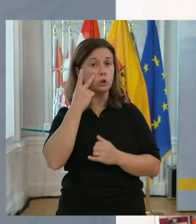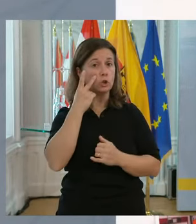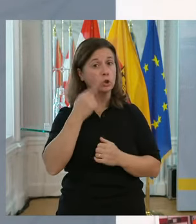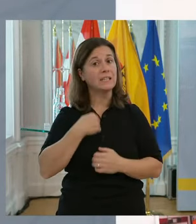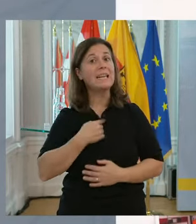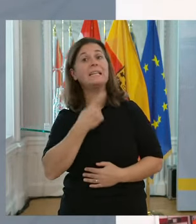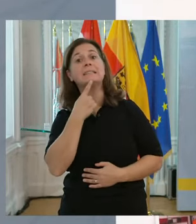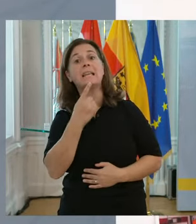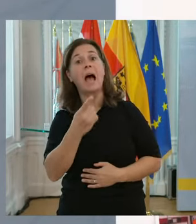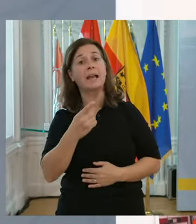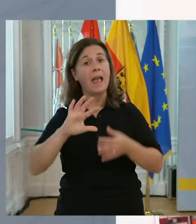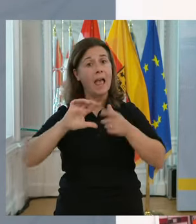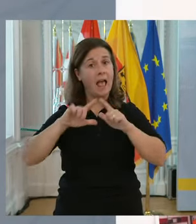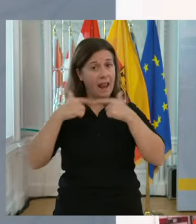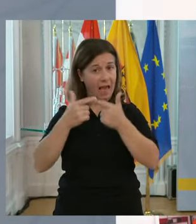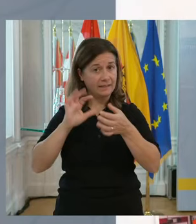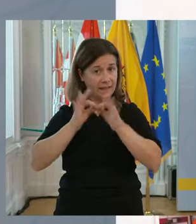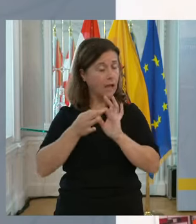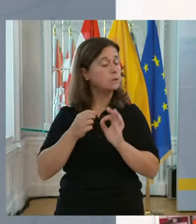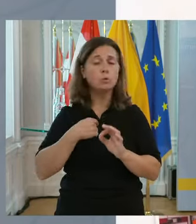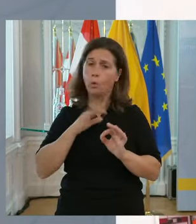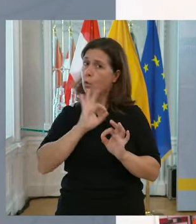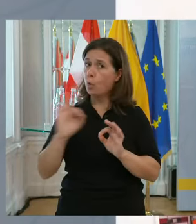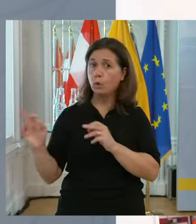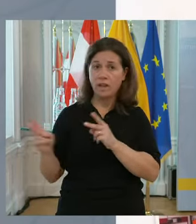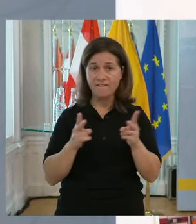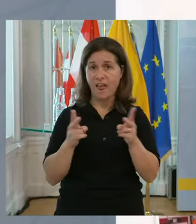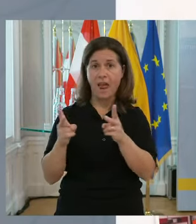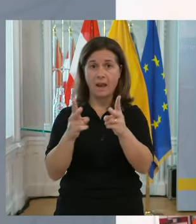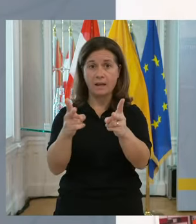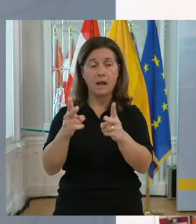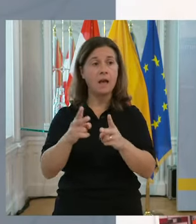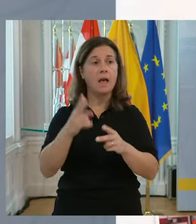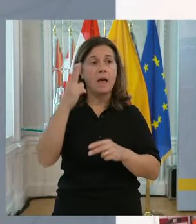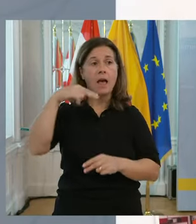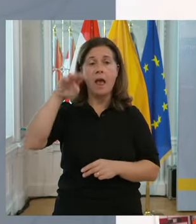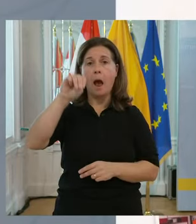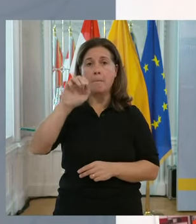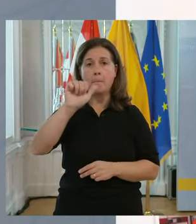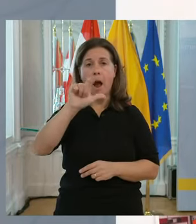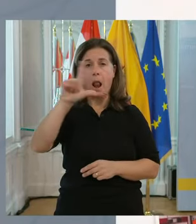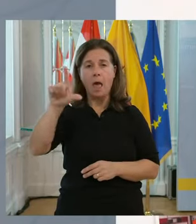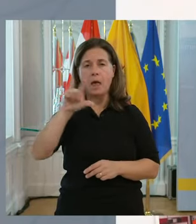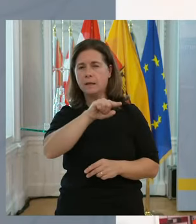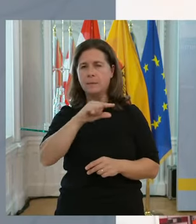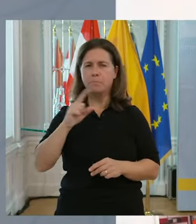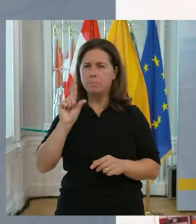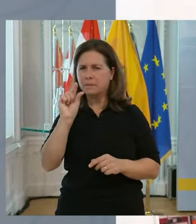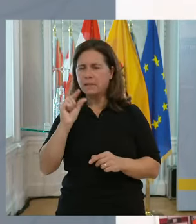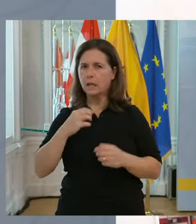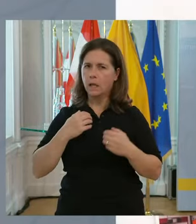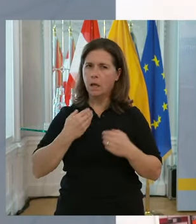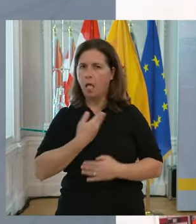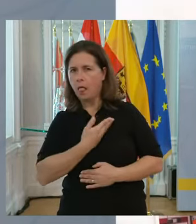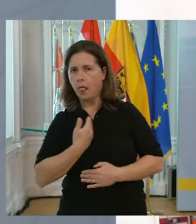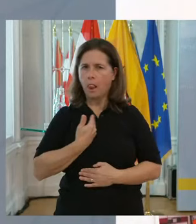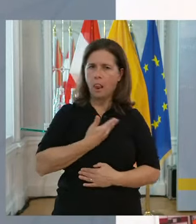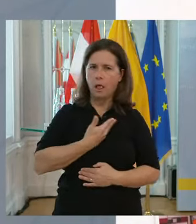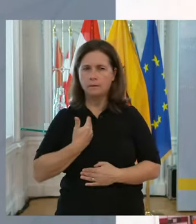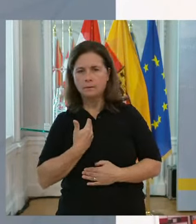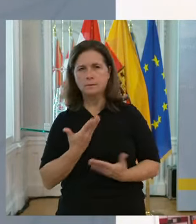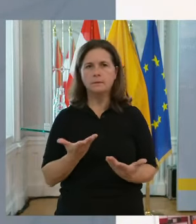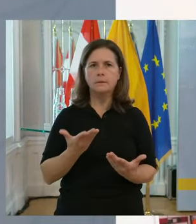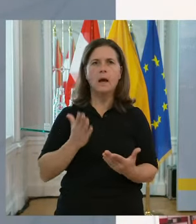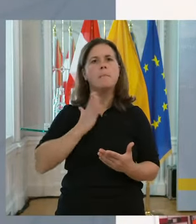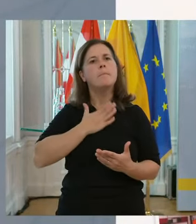sage, als Land Kärnten sind wir gut unterwegs. Der Markus Mahle hat ein bisschen gezweifelt. Ich möchte